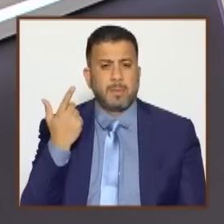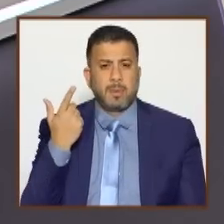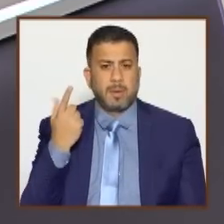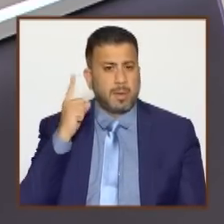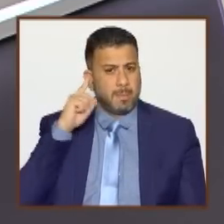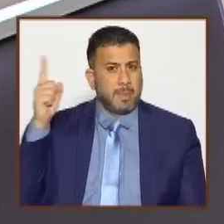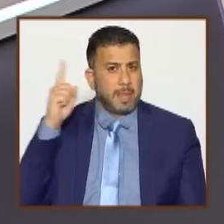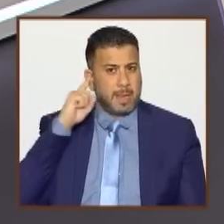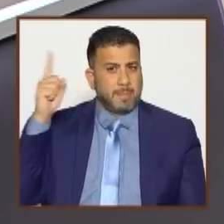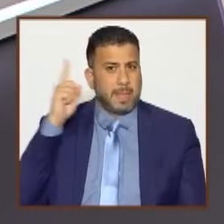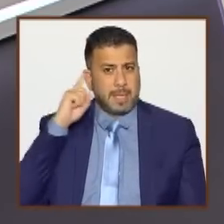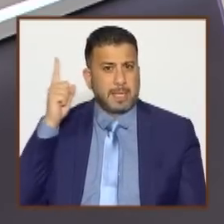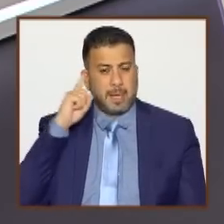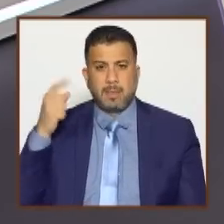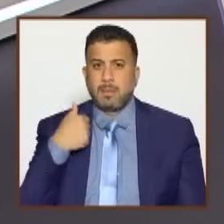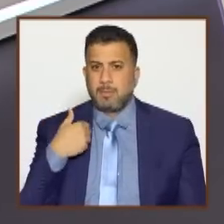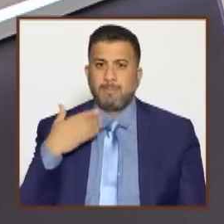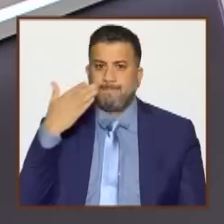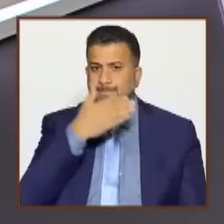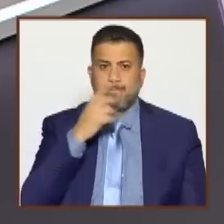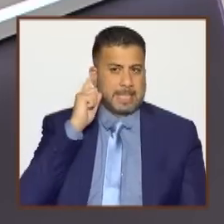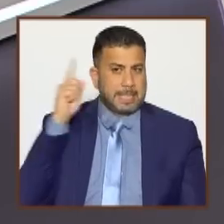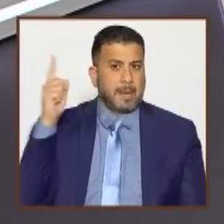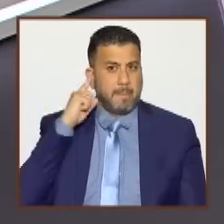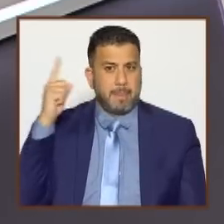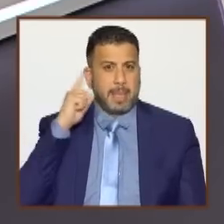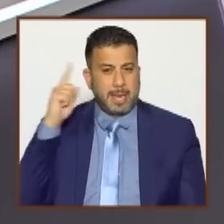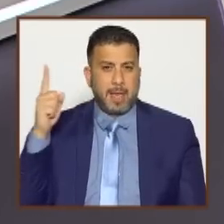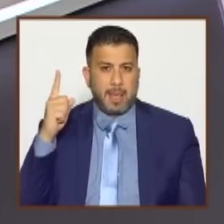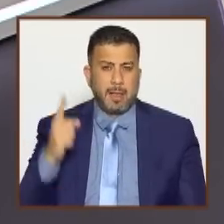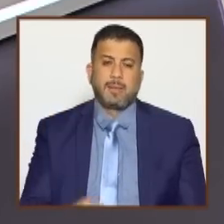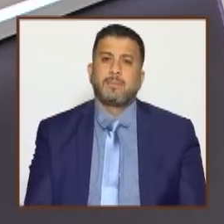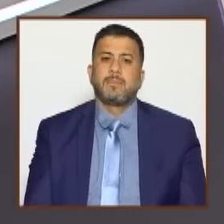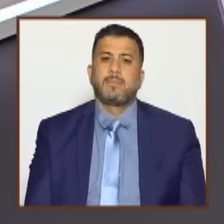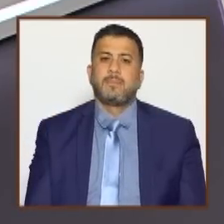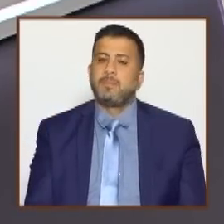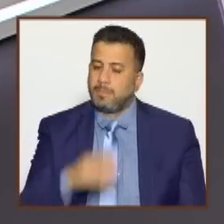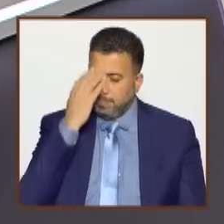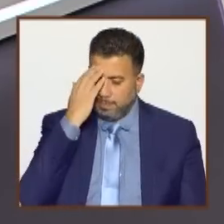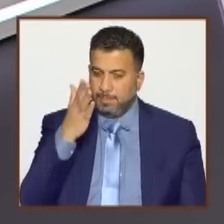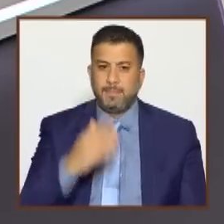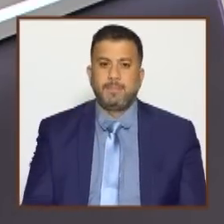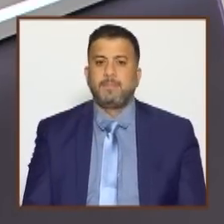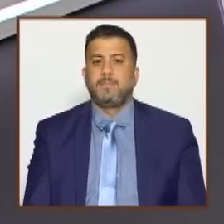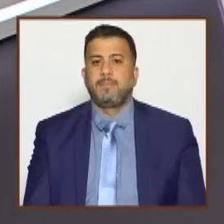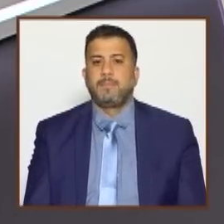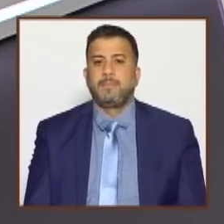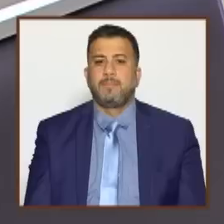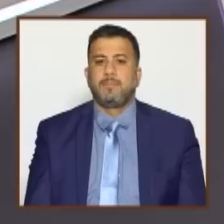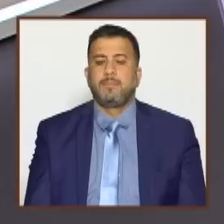المدينة المنورة. المدينة منورة خير. زيارة. إن شاء الله. إن شاء الله. نعم. مرحبا أم محمد. مرحبا مرحبا.